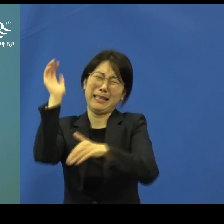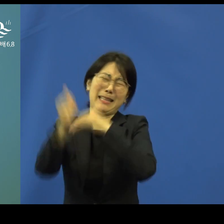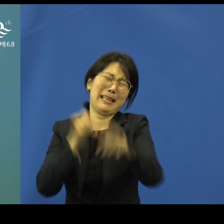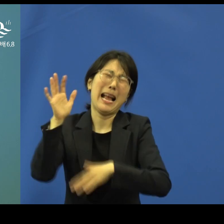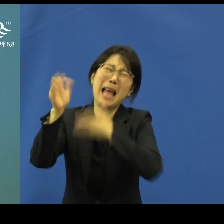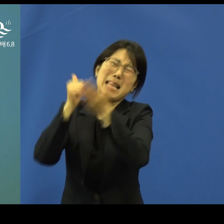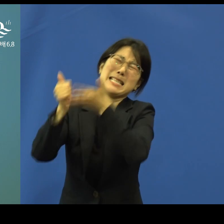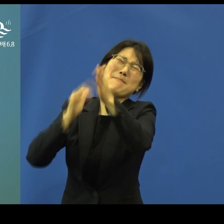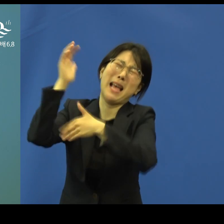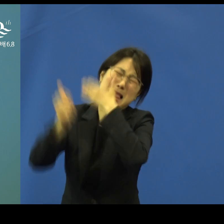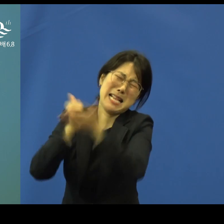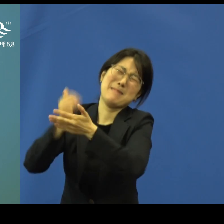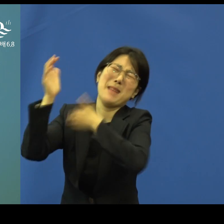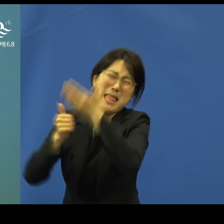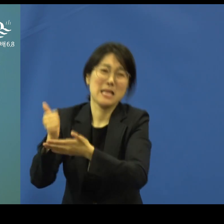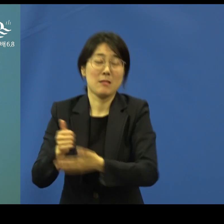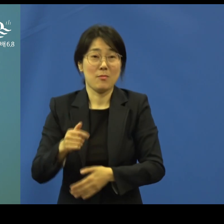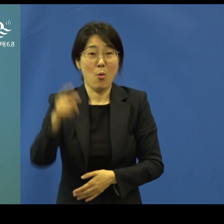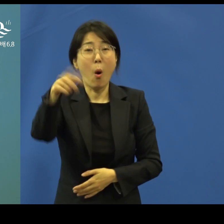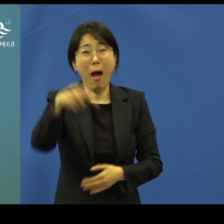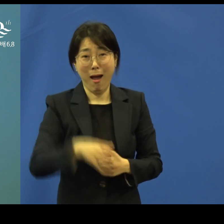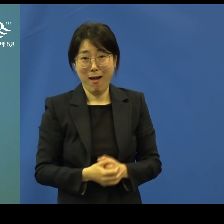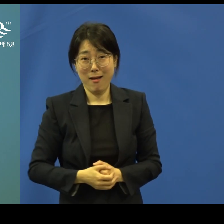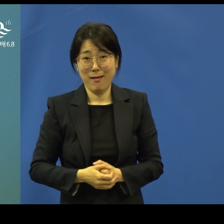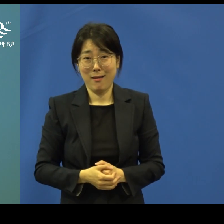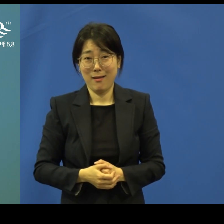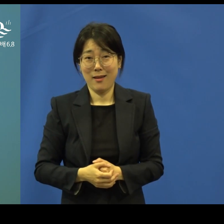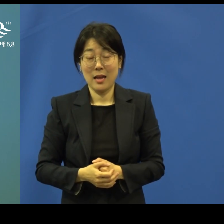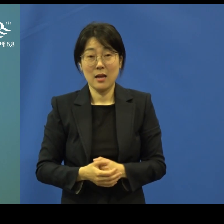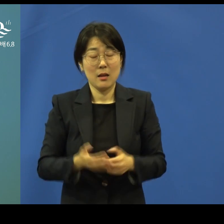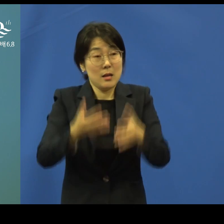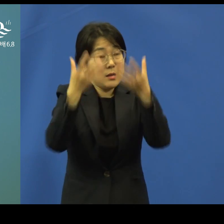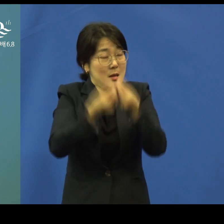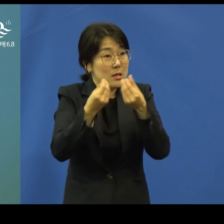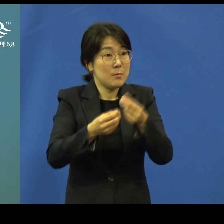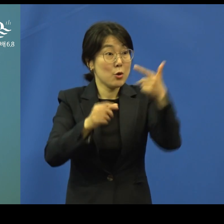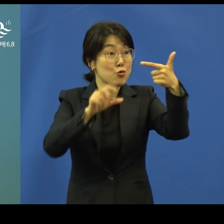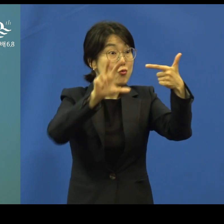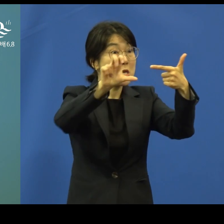여러분, 우리나라가 6.25 전쟁으로 폐허가 된 나라잖아요.